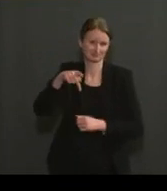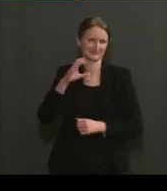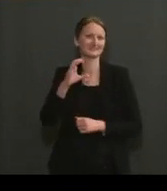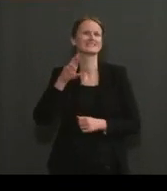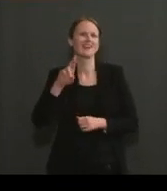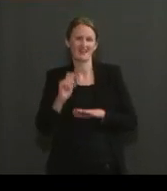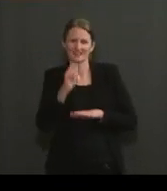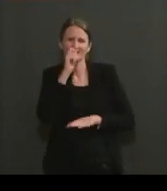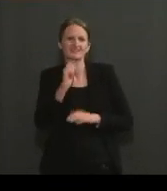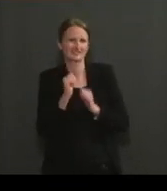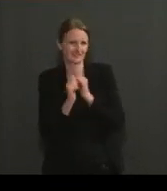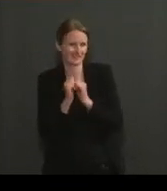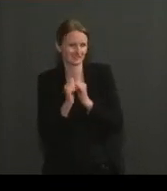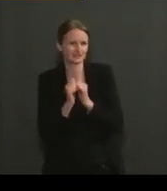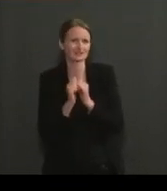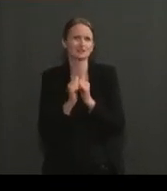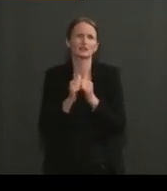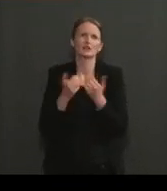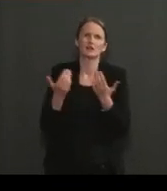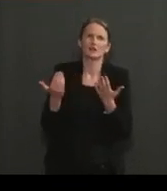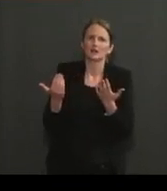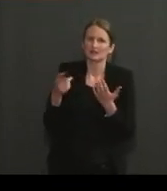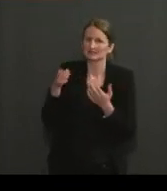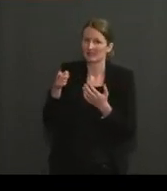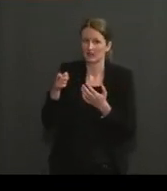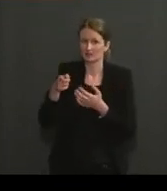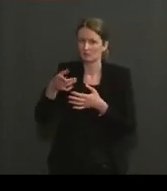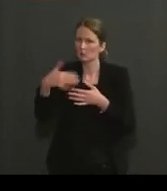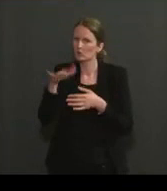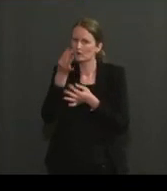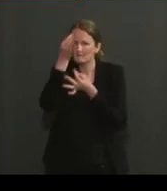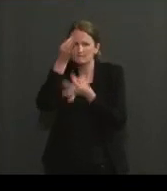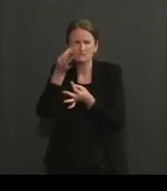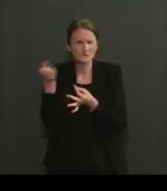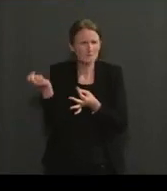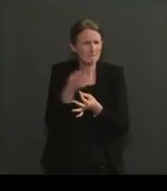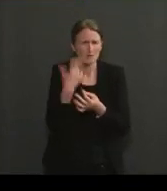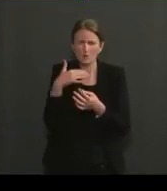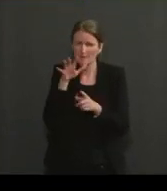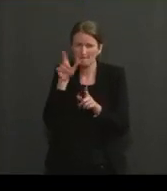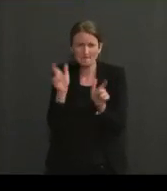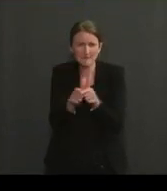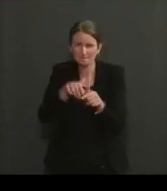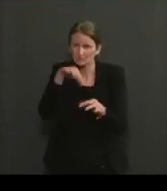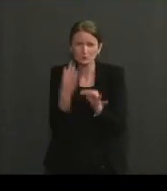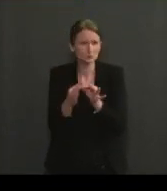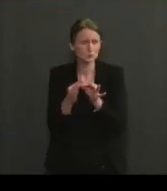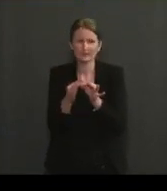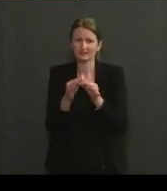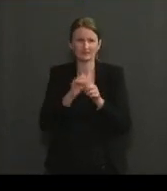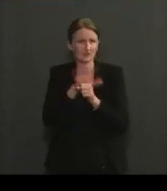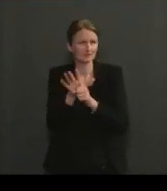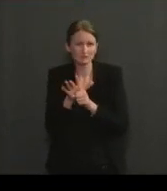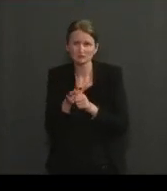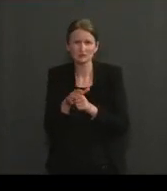complexes, c'est vrai, mais beaucoup plus sensibles. Tellement plus sensibles que c'est plusieurs centaines de fois à 1000 fois plus sensibles que certains